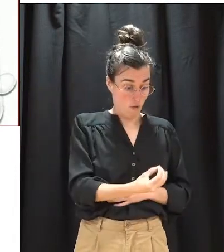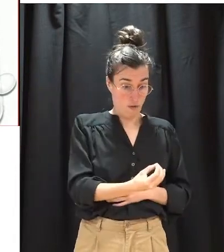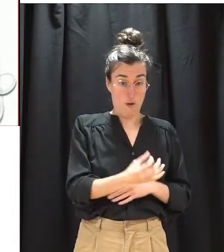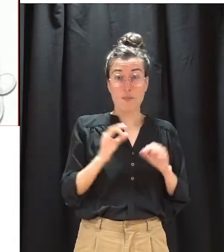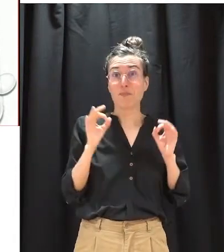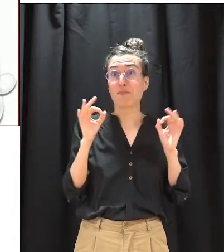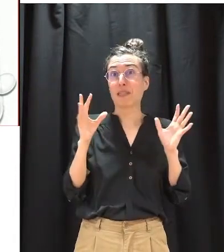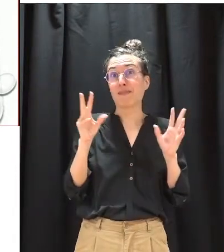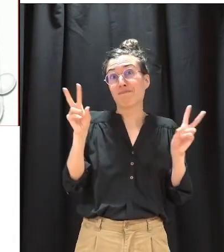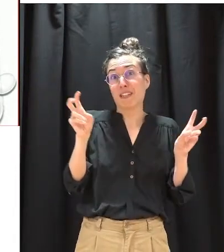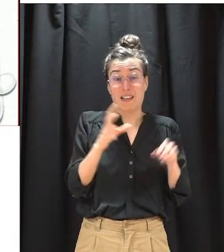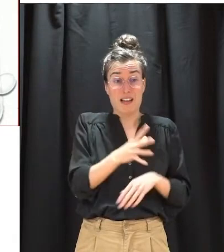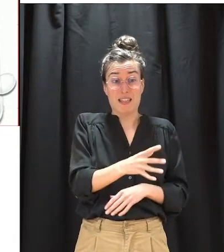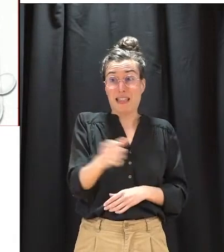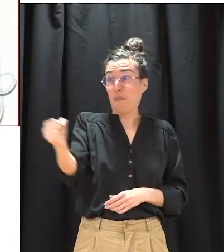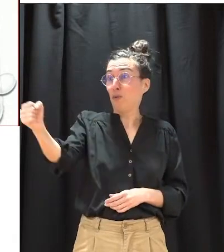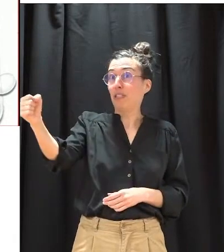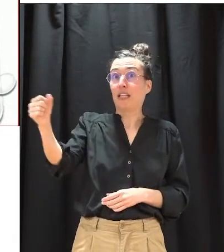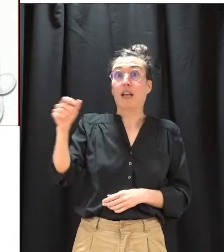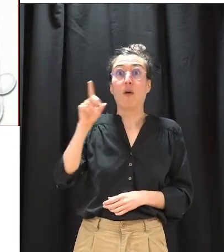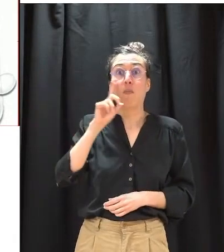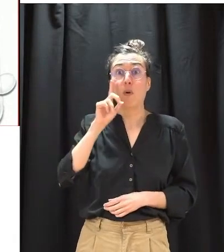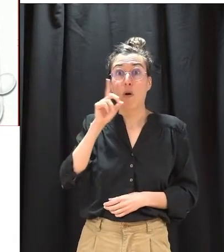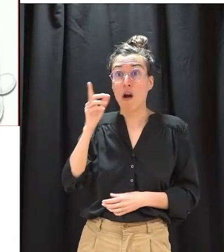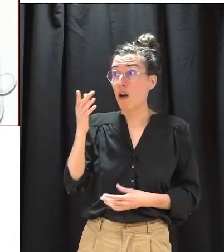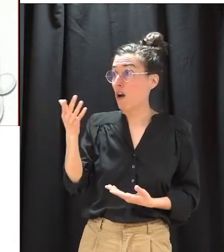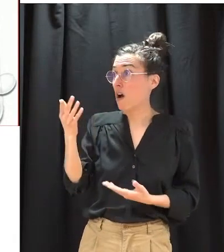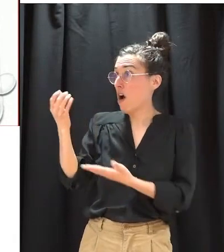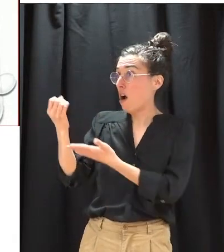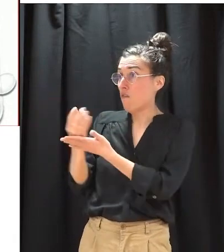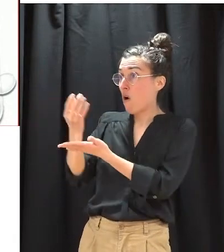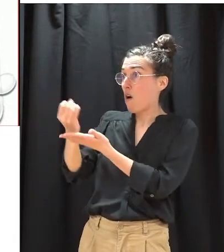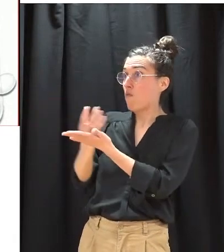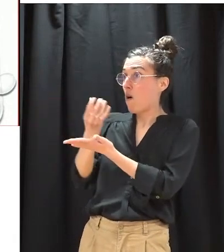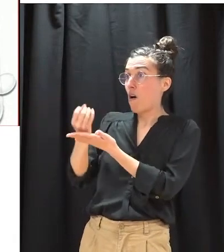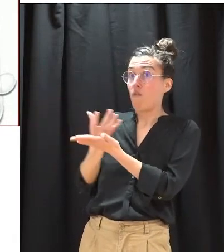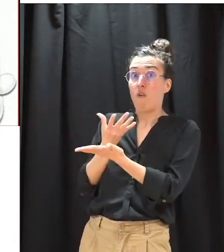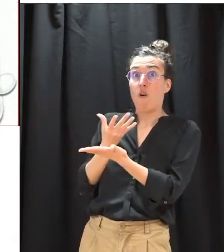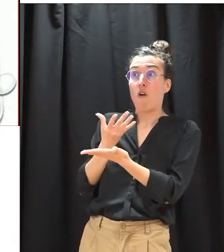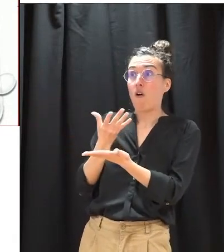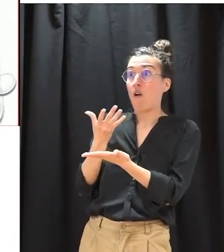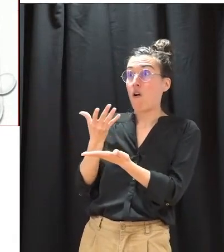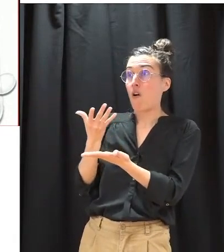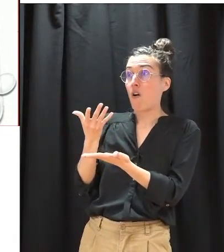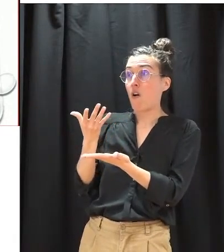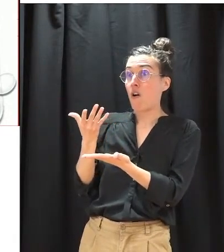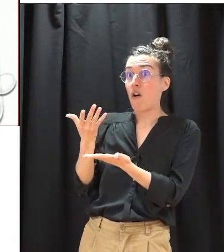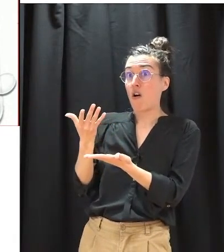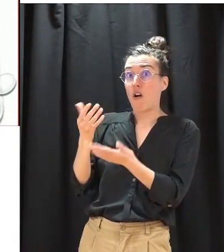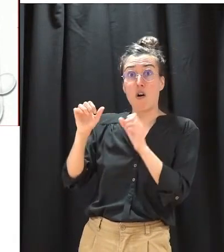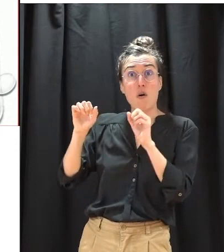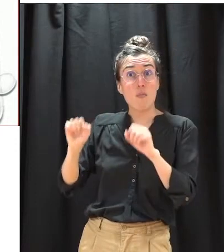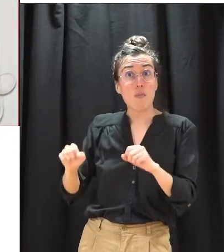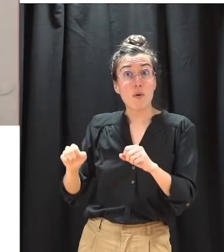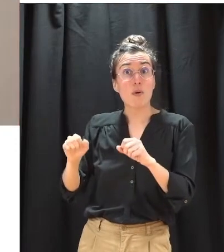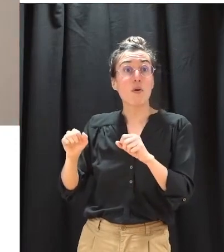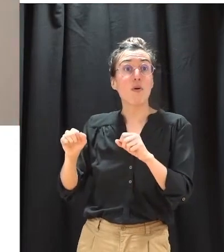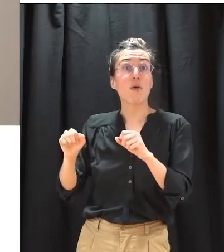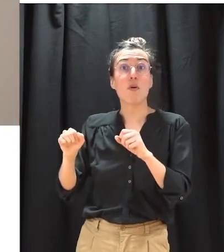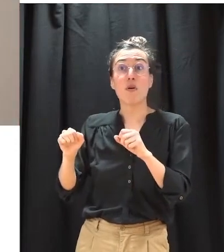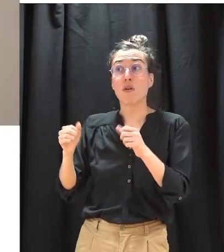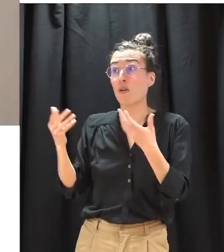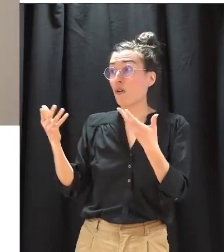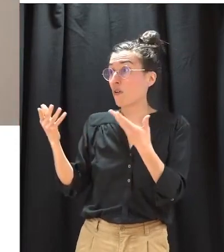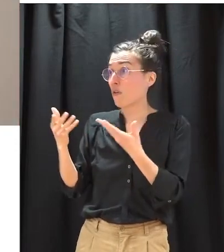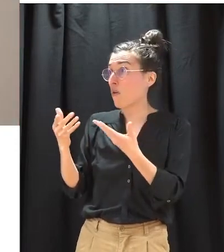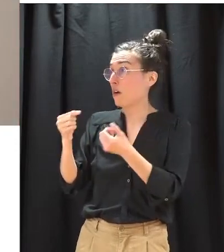fait, on leur apporte tellement de nouvelles... on leur parle tellement de tout les possibilités qu'il y a à faire avec